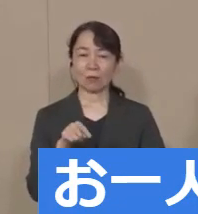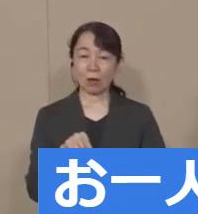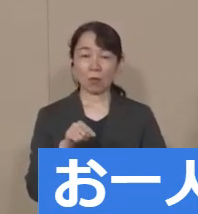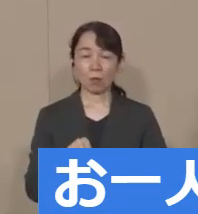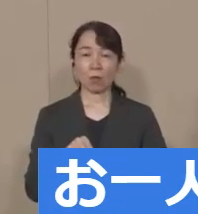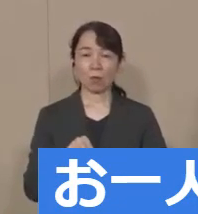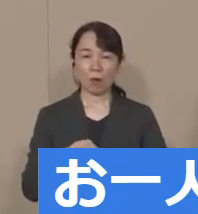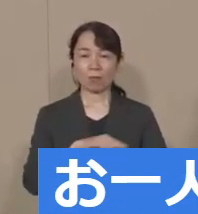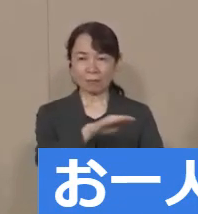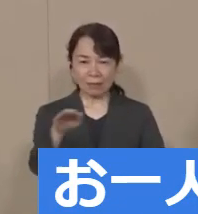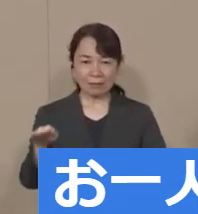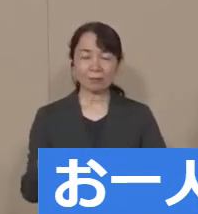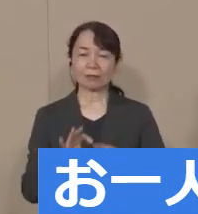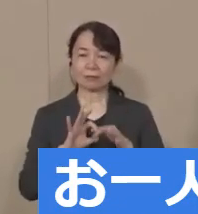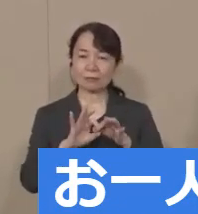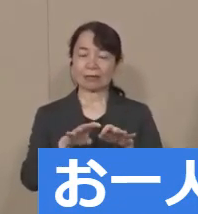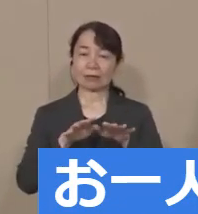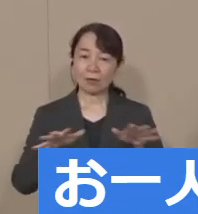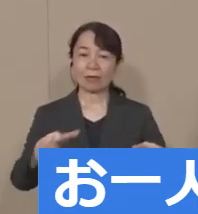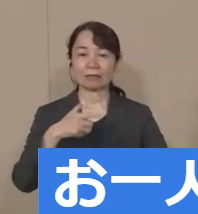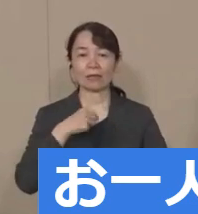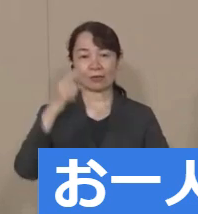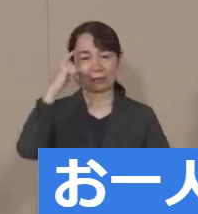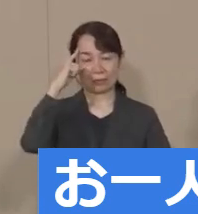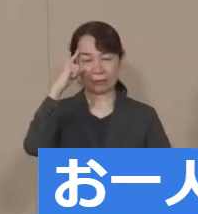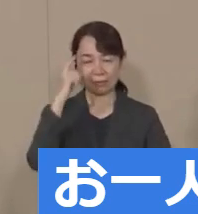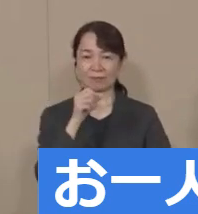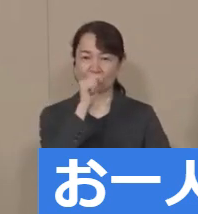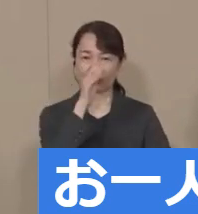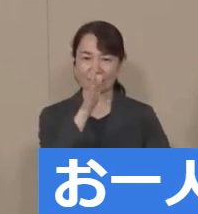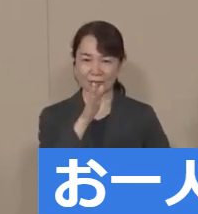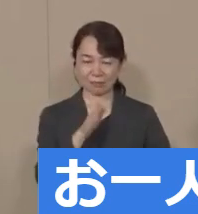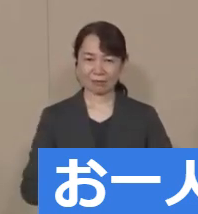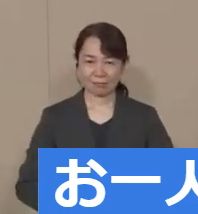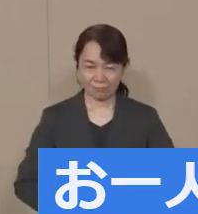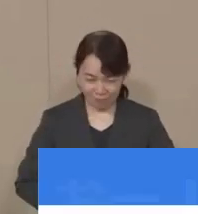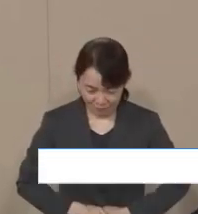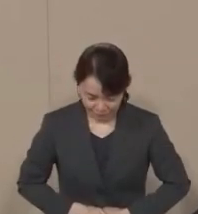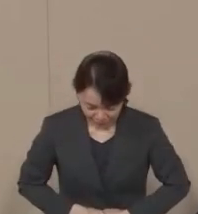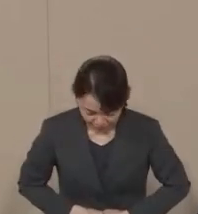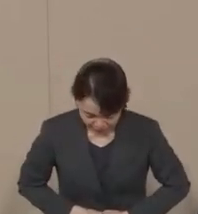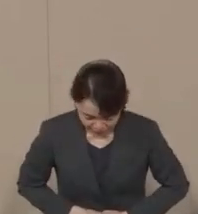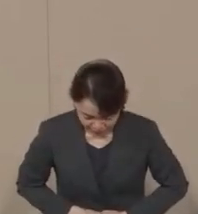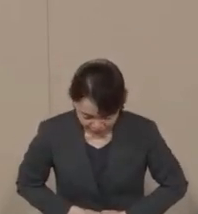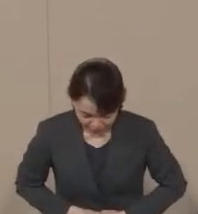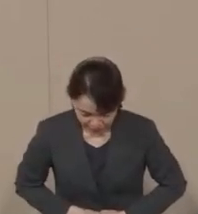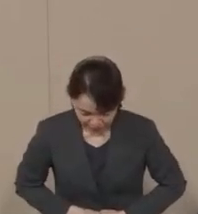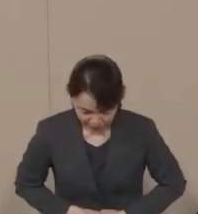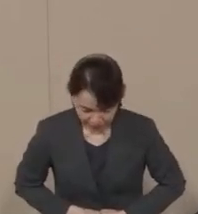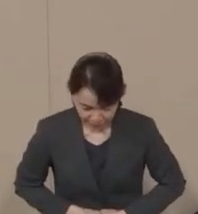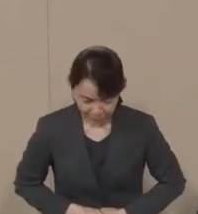に広めたいと考えておりますどうぞよろしくお願いいたします